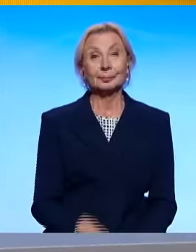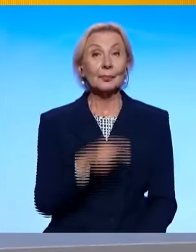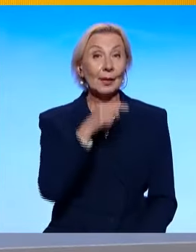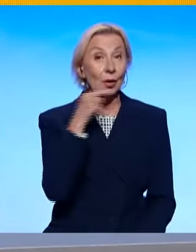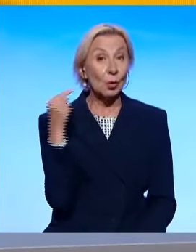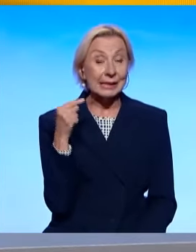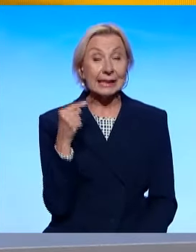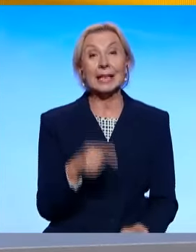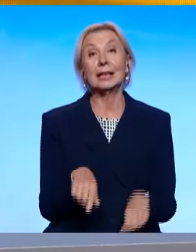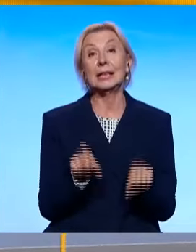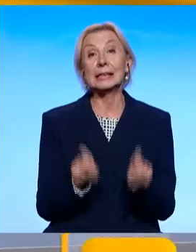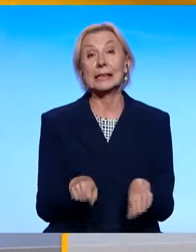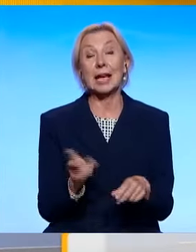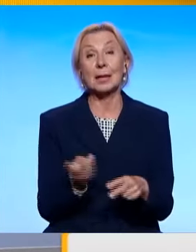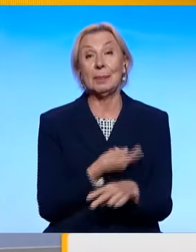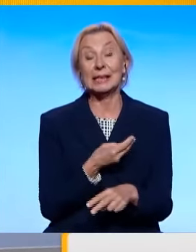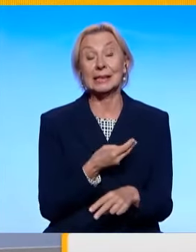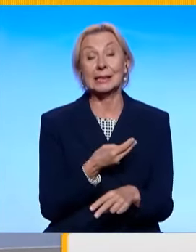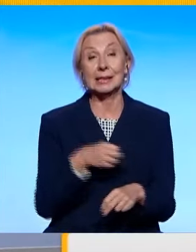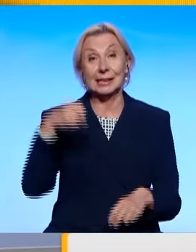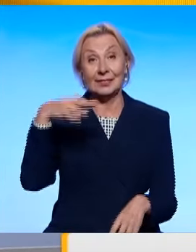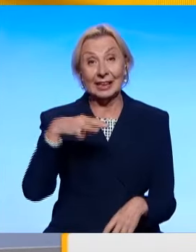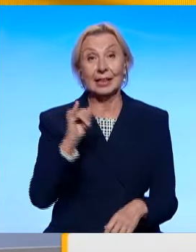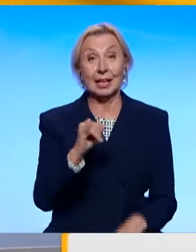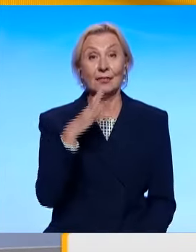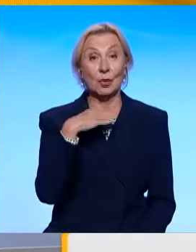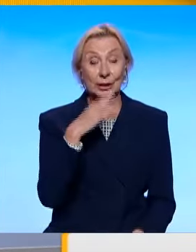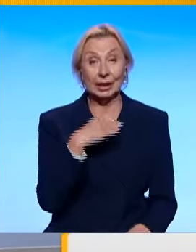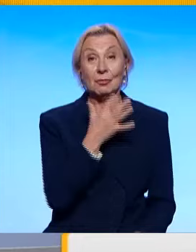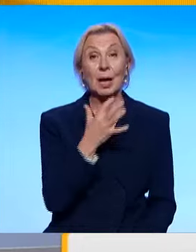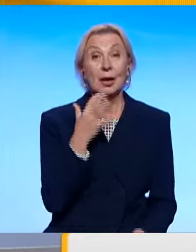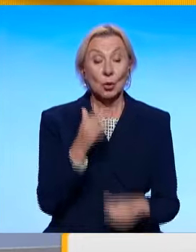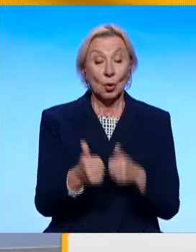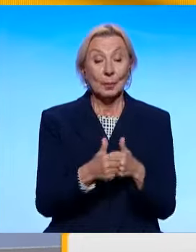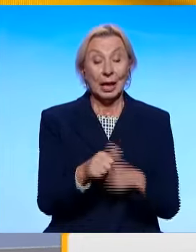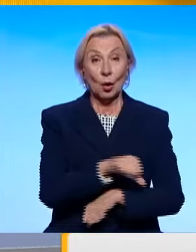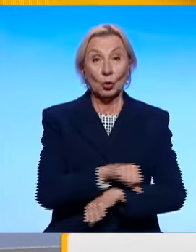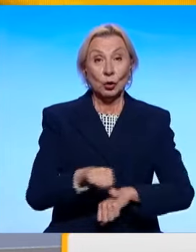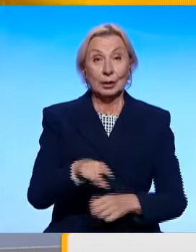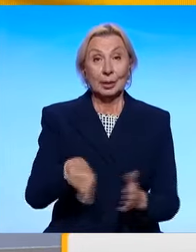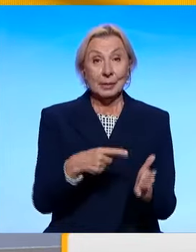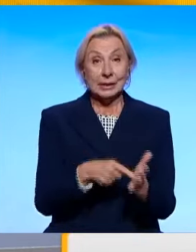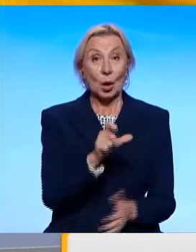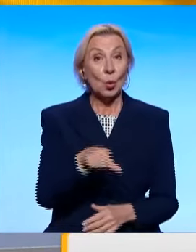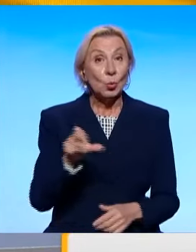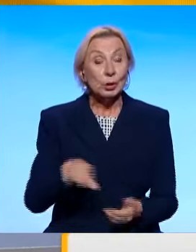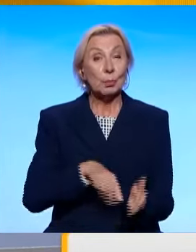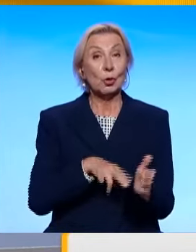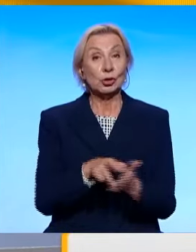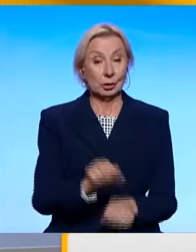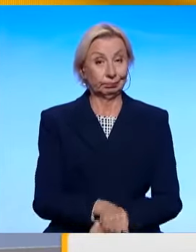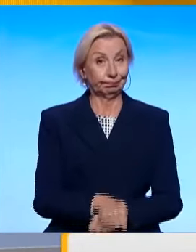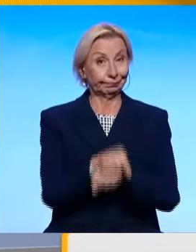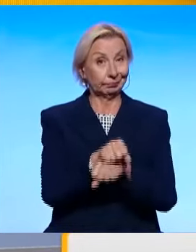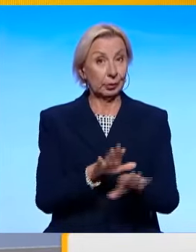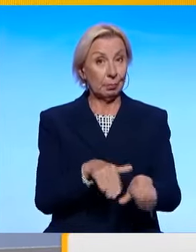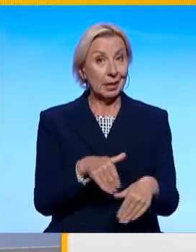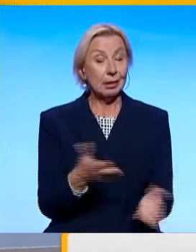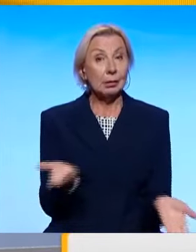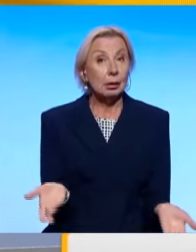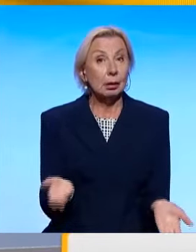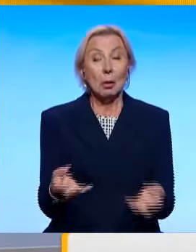Росіяни сидять без світла і води. Минулого тижня у багатьох прикордонних містах люди почали виходити на мітинги, бо ані пояснень,